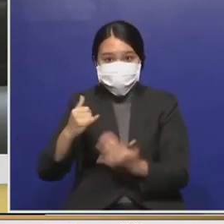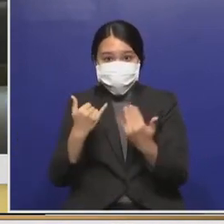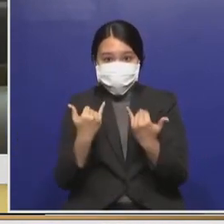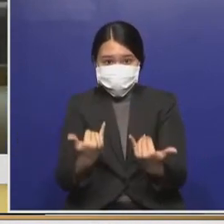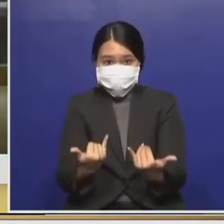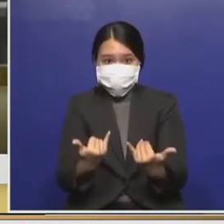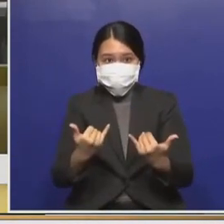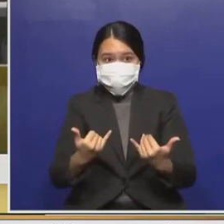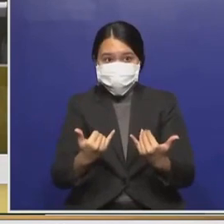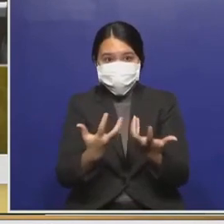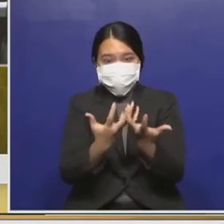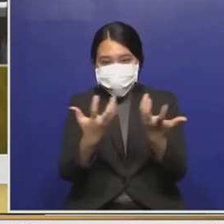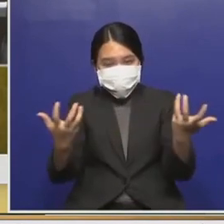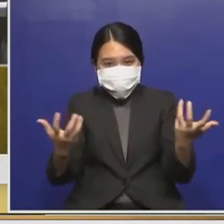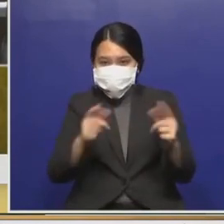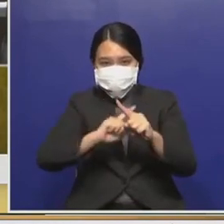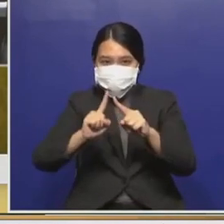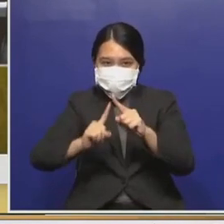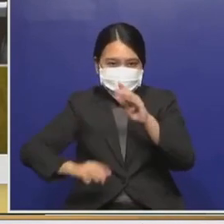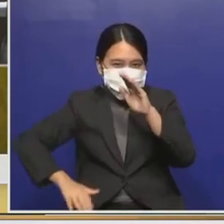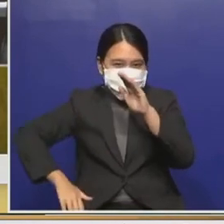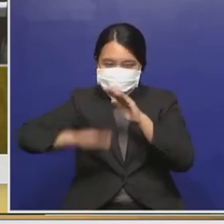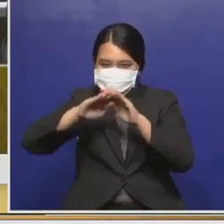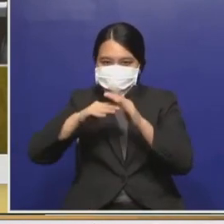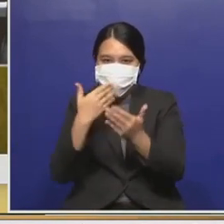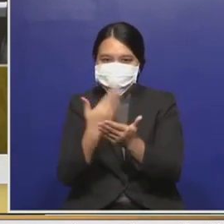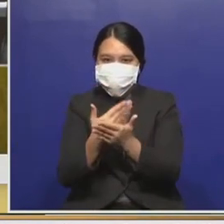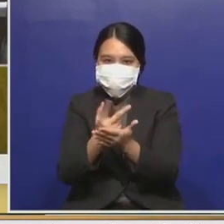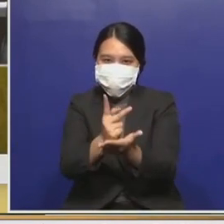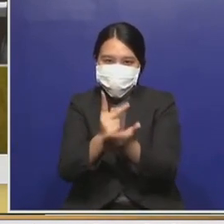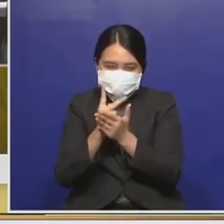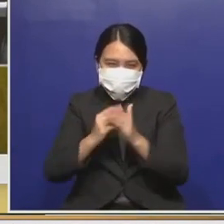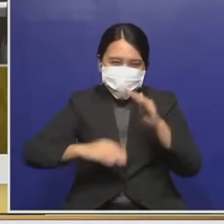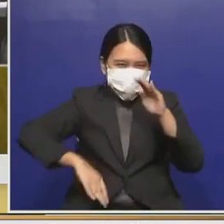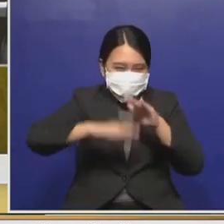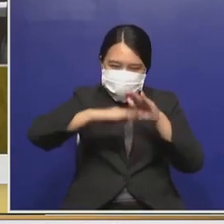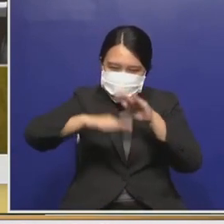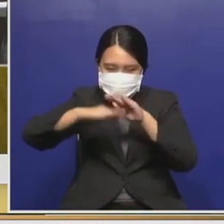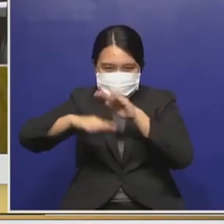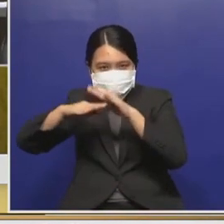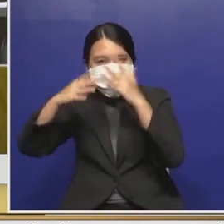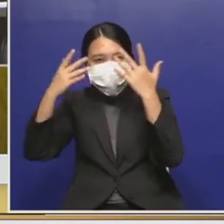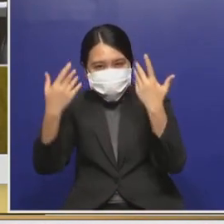ินเต็ไดาณเต็ไดาเงิกู้ต้ไปกู้นอกระบบ